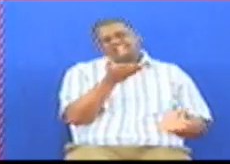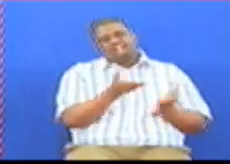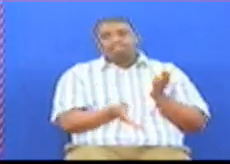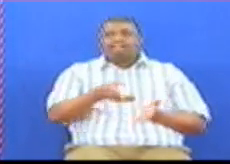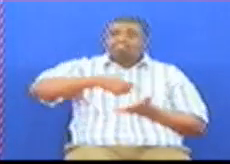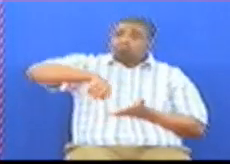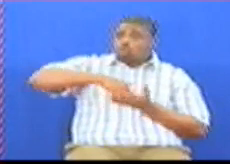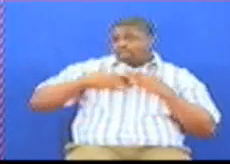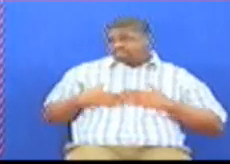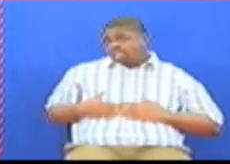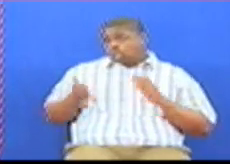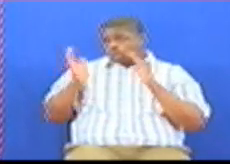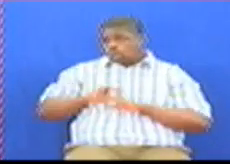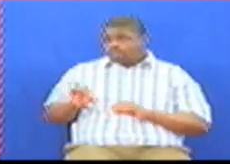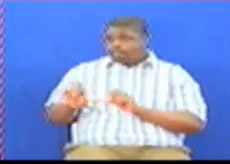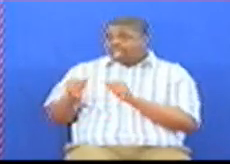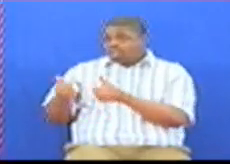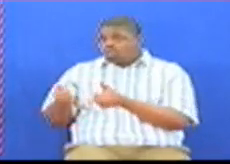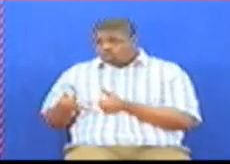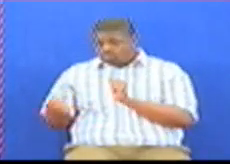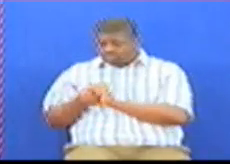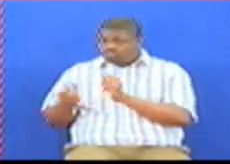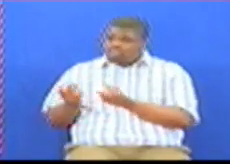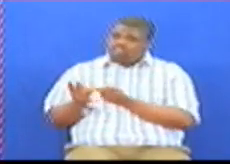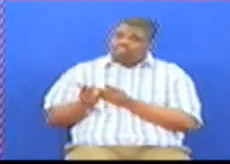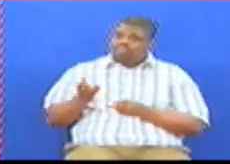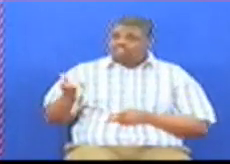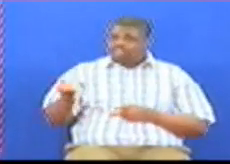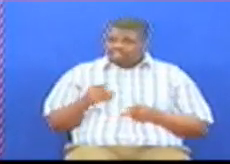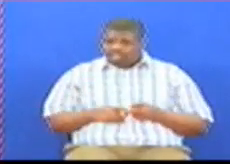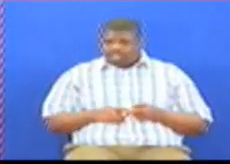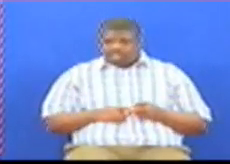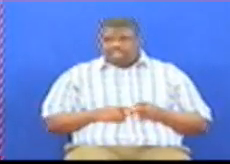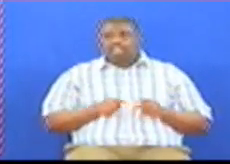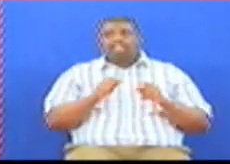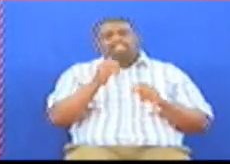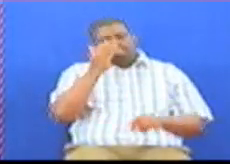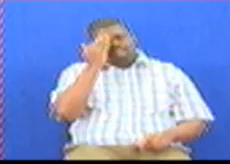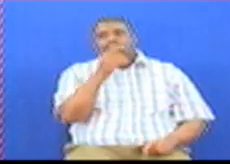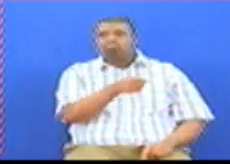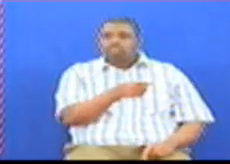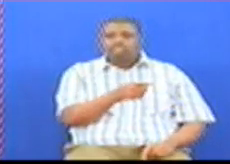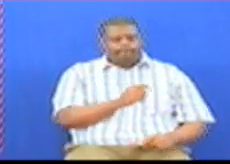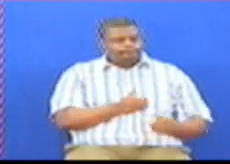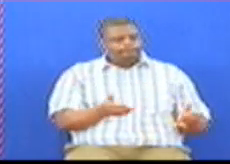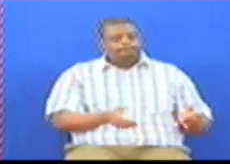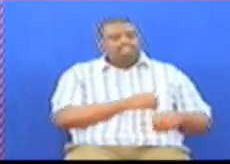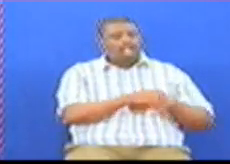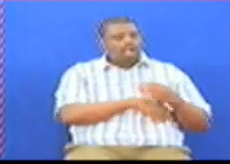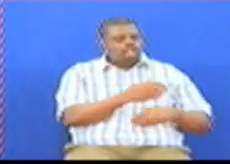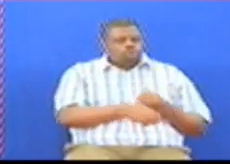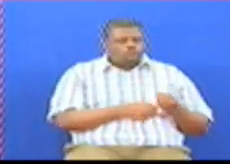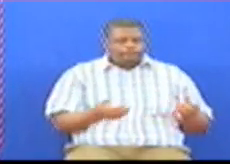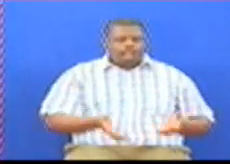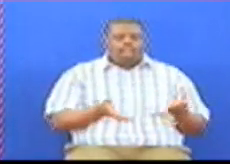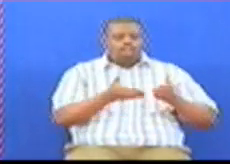afya havijakamilika na vitu kama hivyo. Kwanza lazima watambue kwamba maendeleo ni mchakato, kuna hatua na